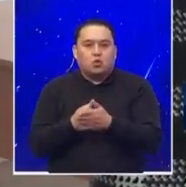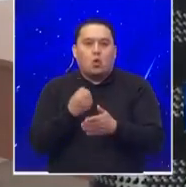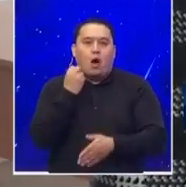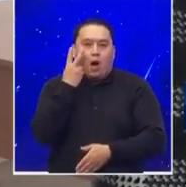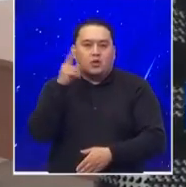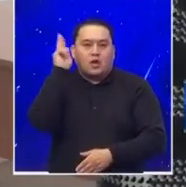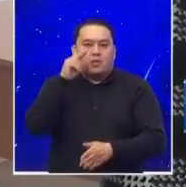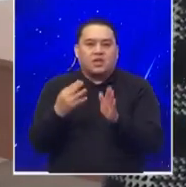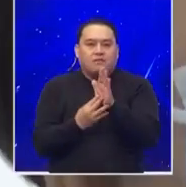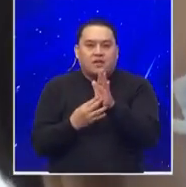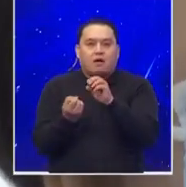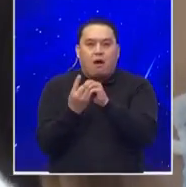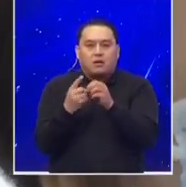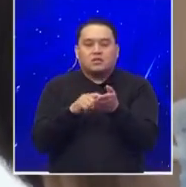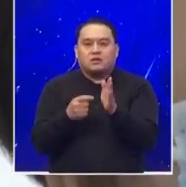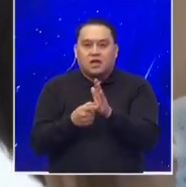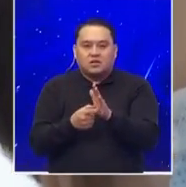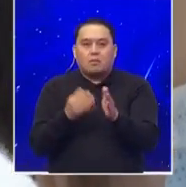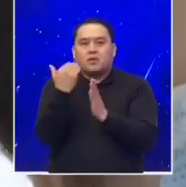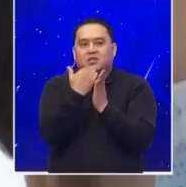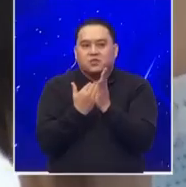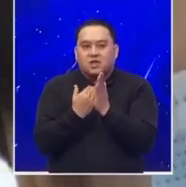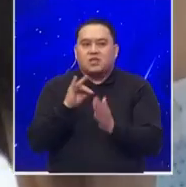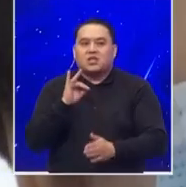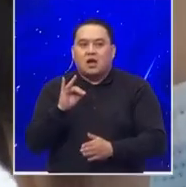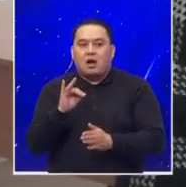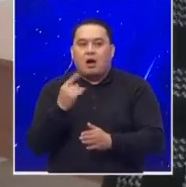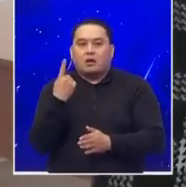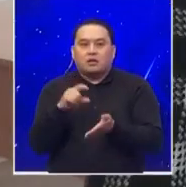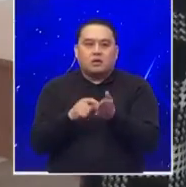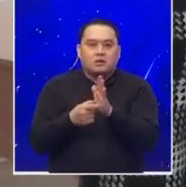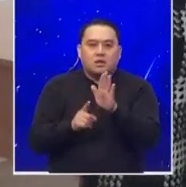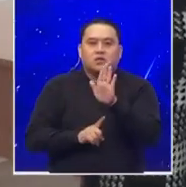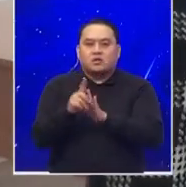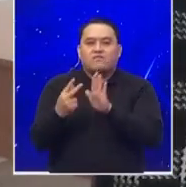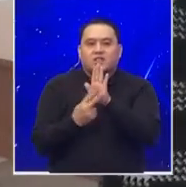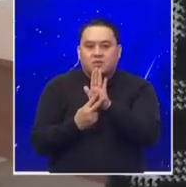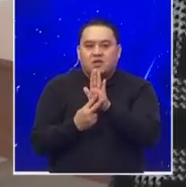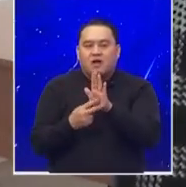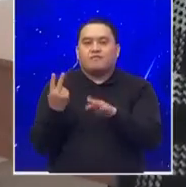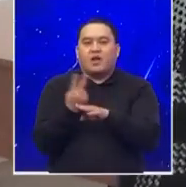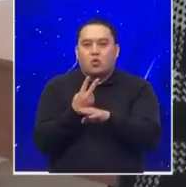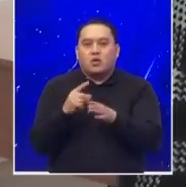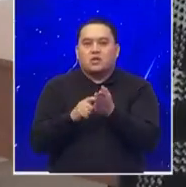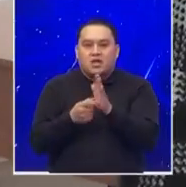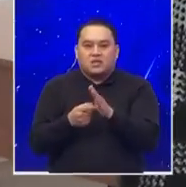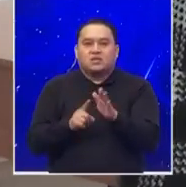будут обучаться 9-11 класс у нас. По расписанию один класс начнет с 8 часов, второй класс